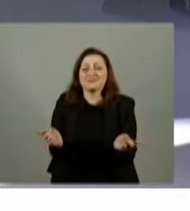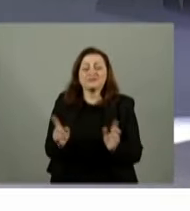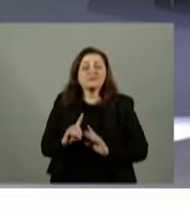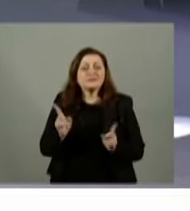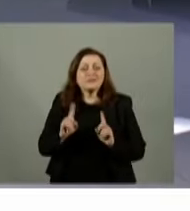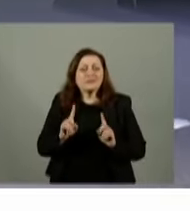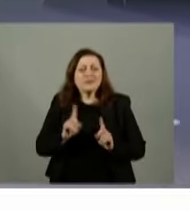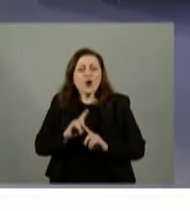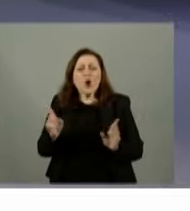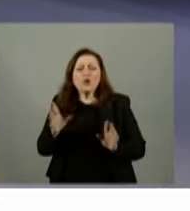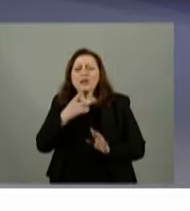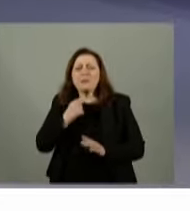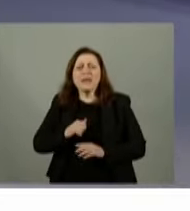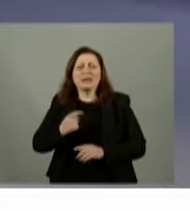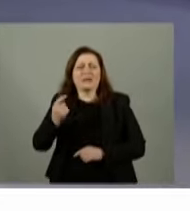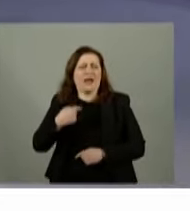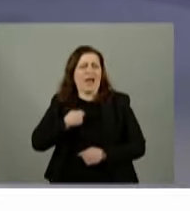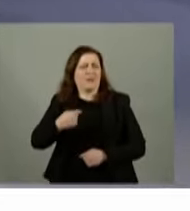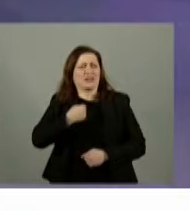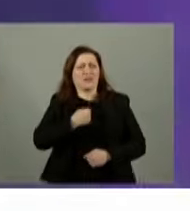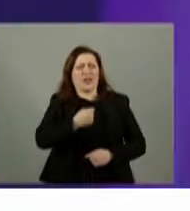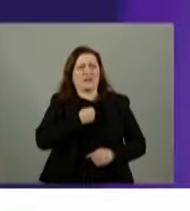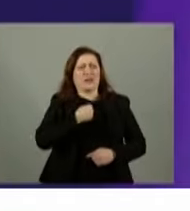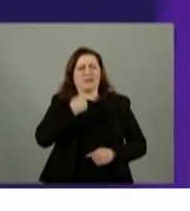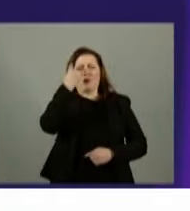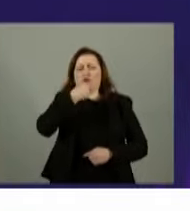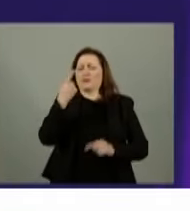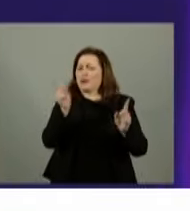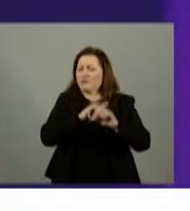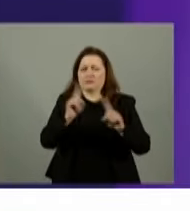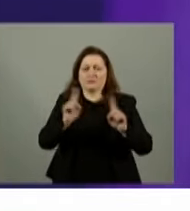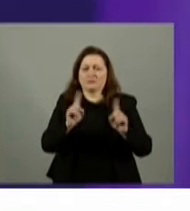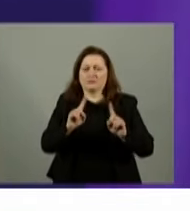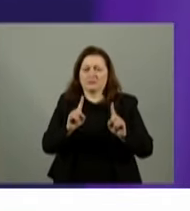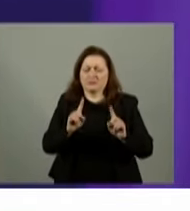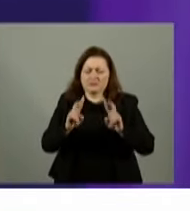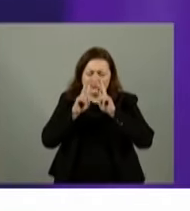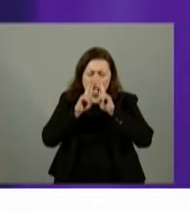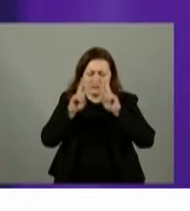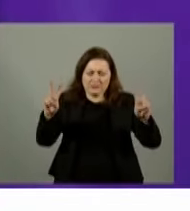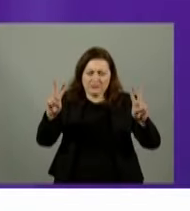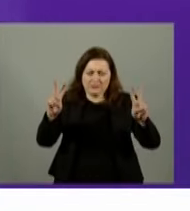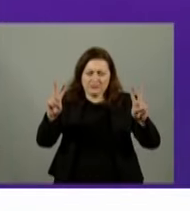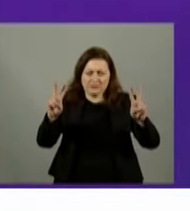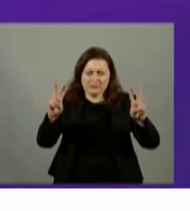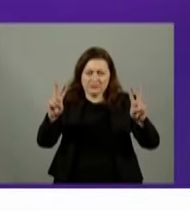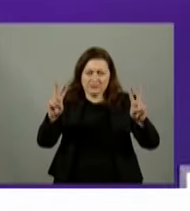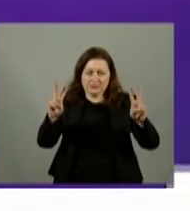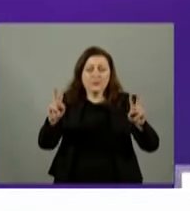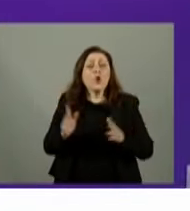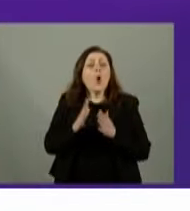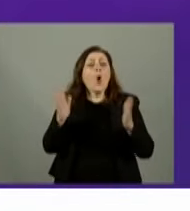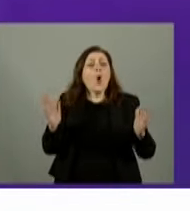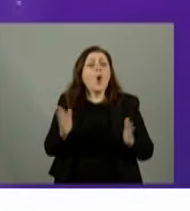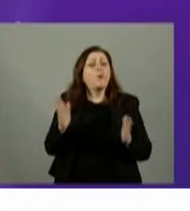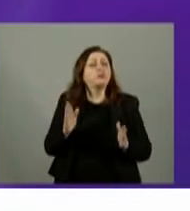είναι ακόμα δημοφιλής στο εσωτερικό του κόμματος. Τώρα τα δύο αρνητικά. Το πρώτο αρνητικό είναι το γεγονός ότι ο κύριος Γεωβρασίλη έχει ακριβώς τις